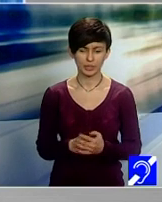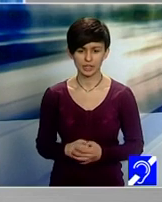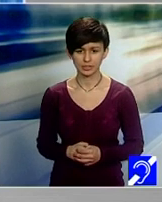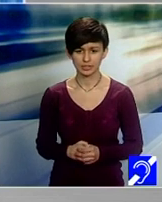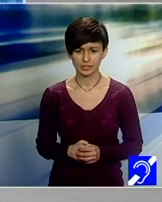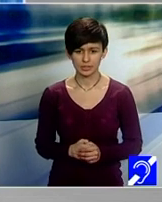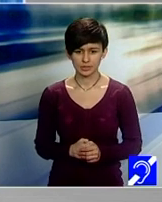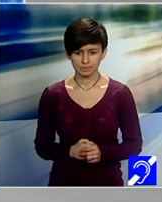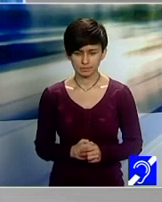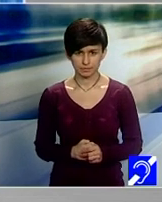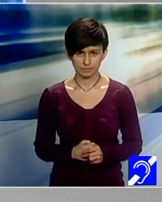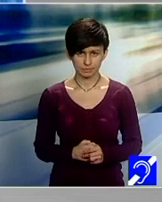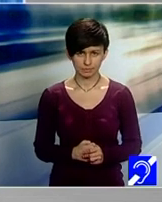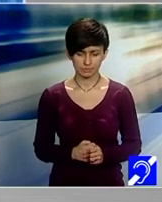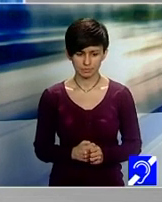dumneavoastră aici,